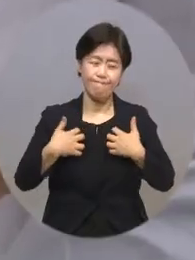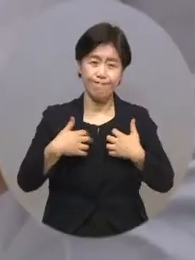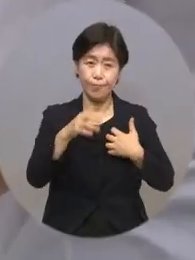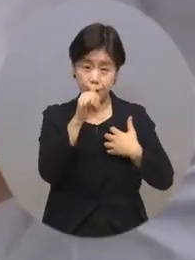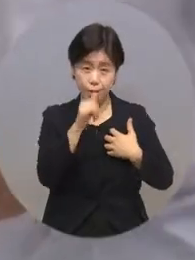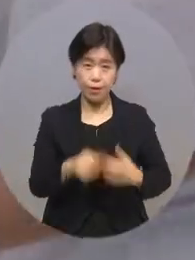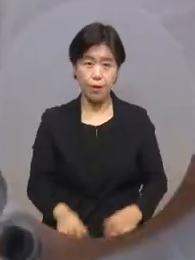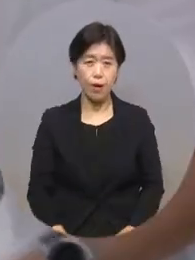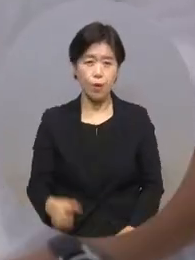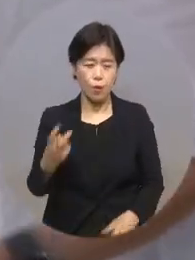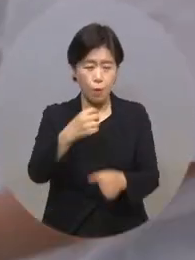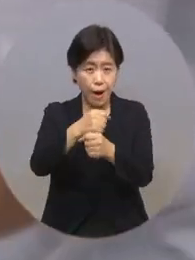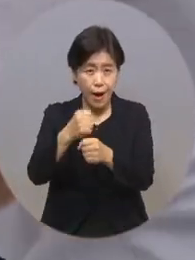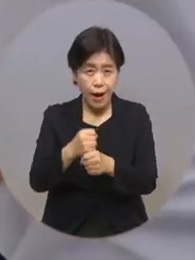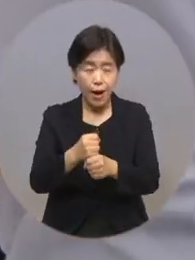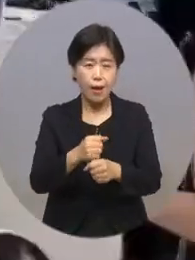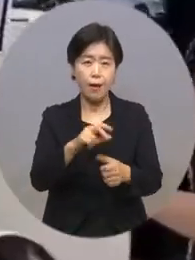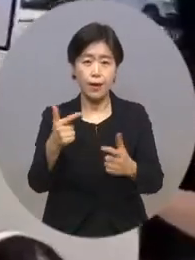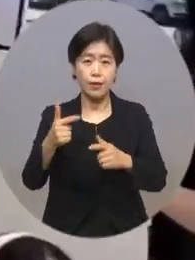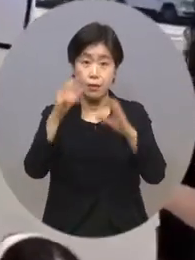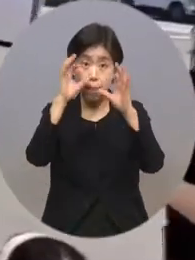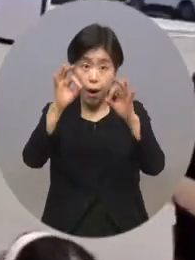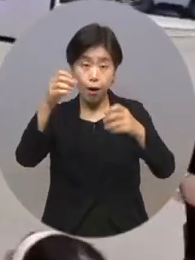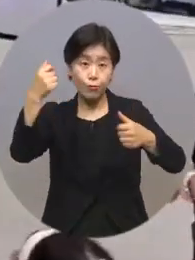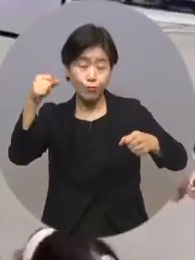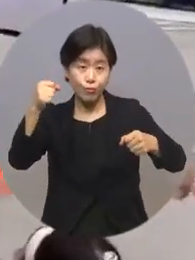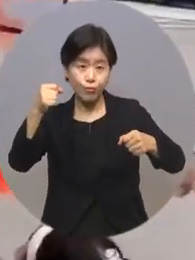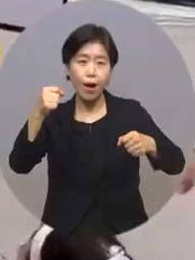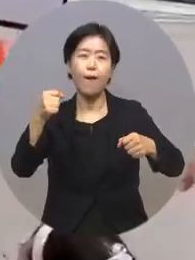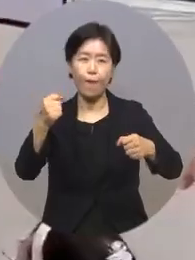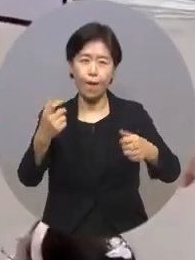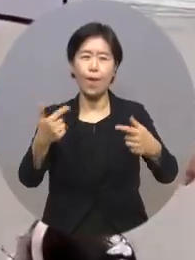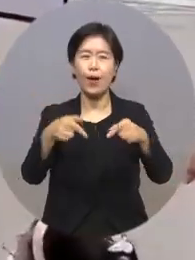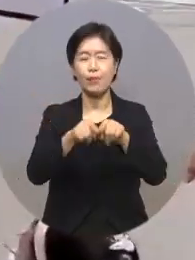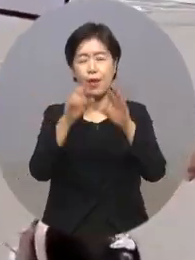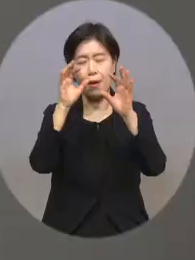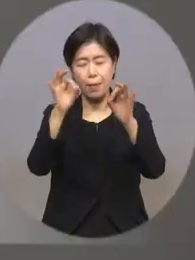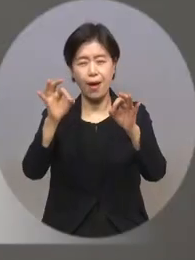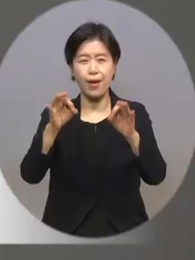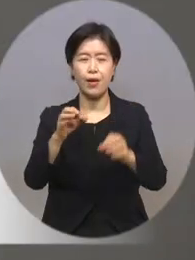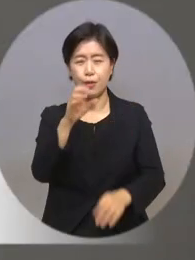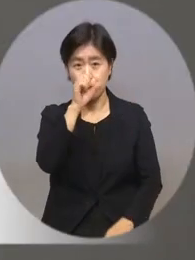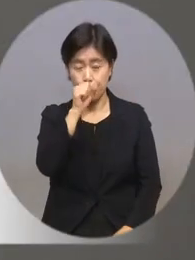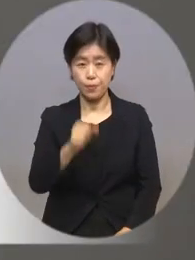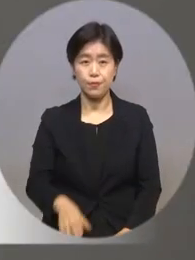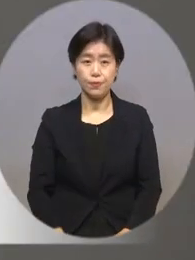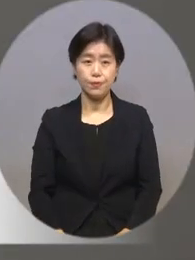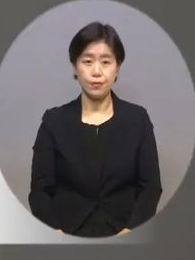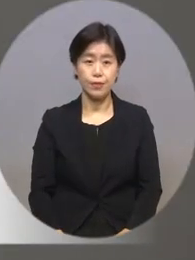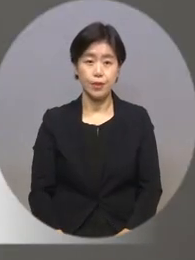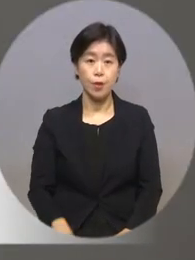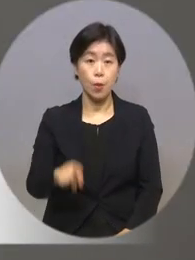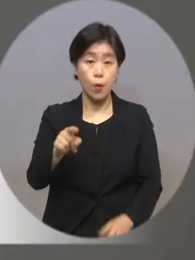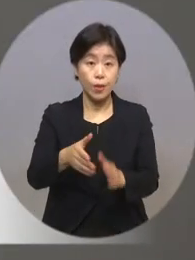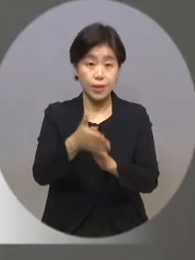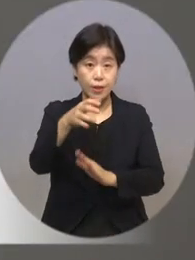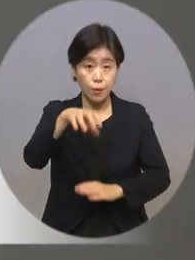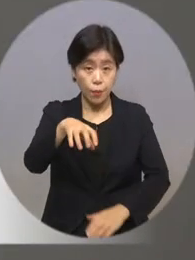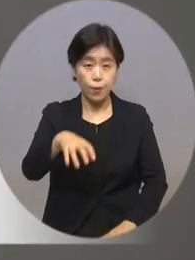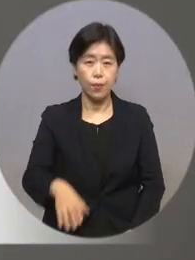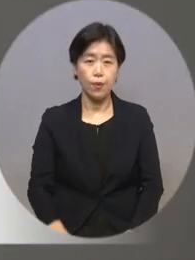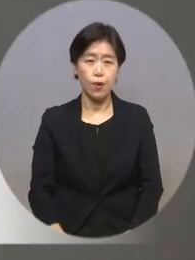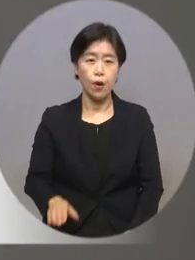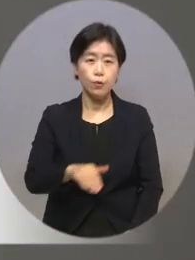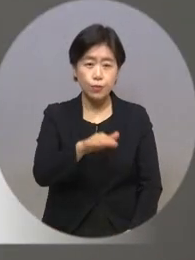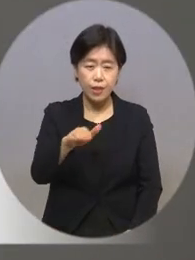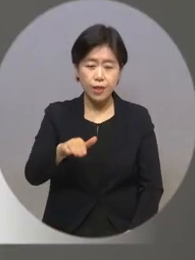만들기, 신나는 공연 관람, 이 모두가 즐거운 나눔이었습니다. 의정부 시의에서도 우리 지역에